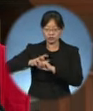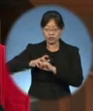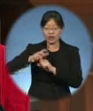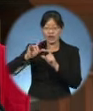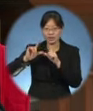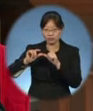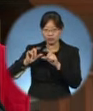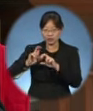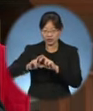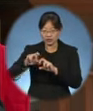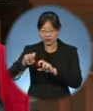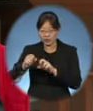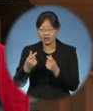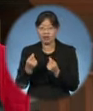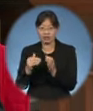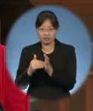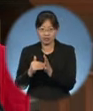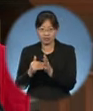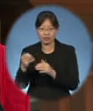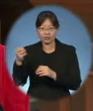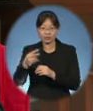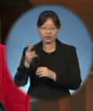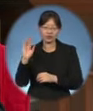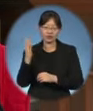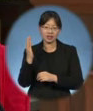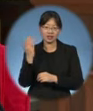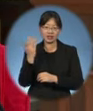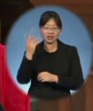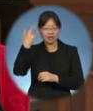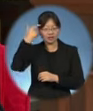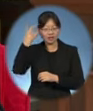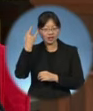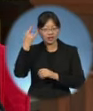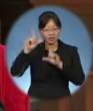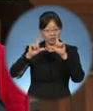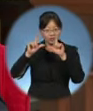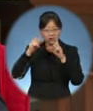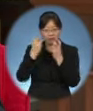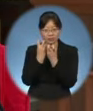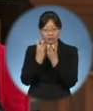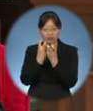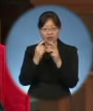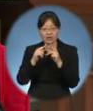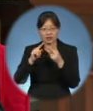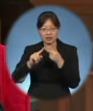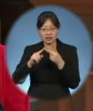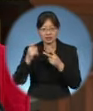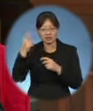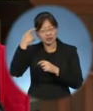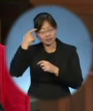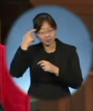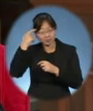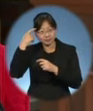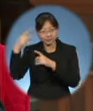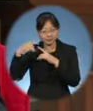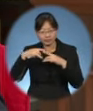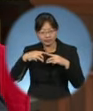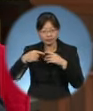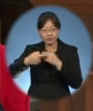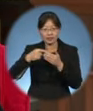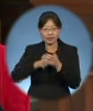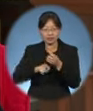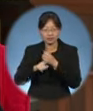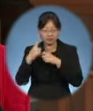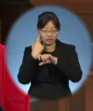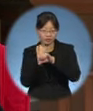있고요. 네, 네. 하지만 이제 최근에 뇌영상 기법이라든지 또 신경심리학적인 연구 방법론 이런 것이